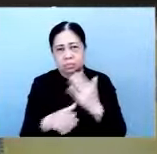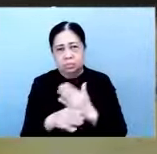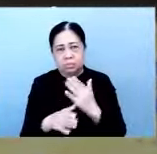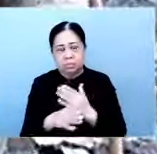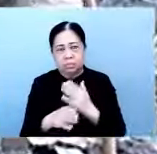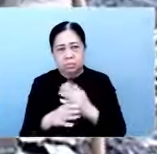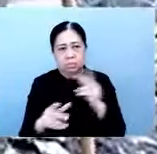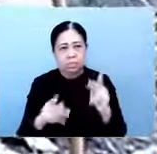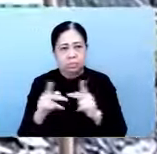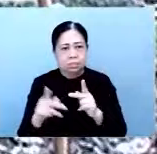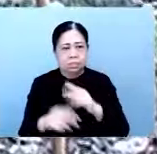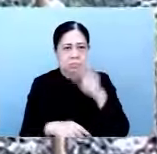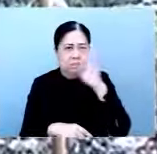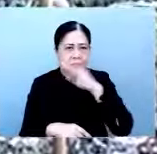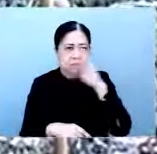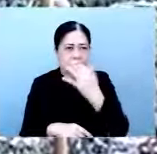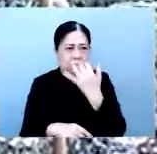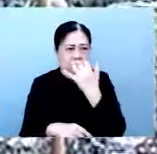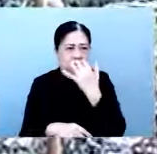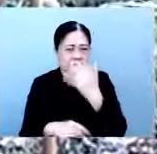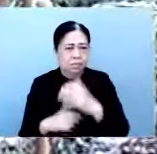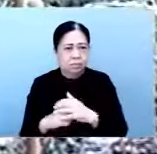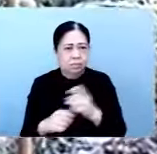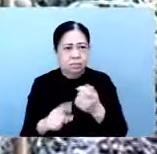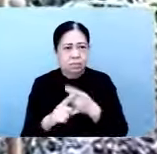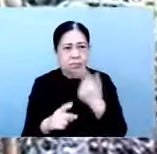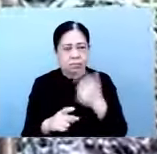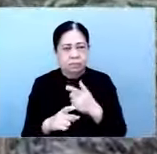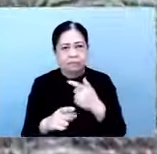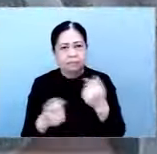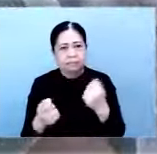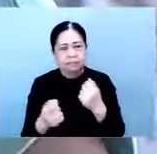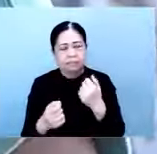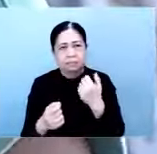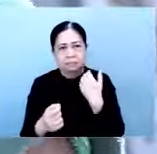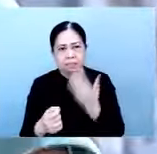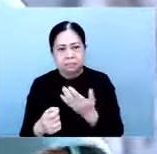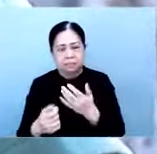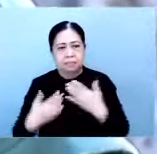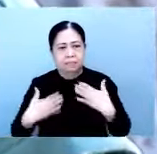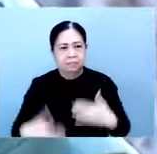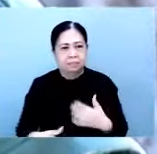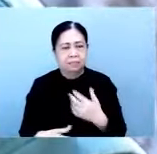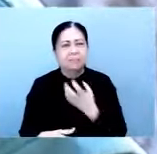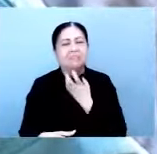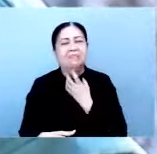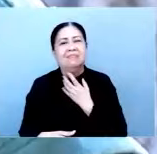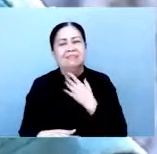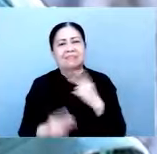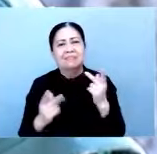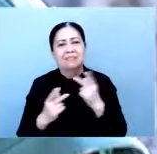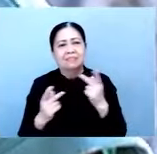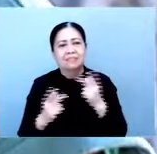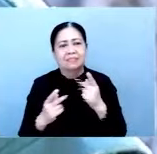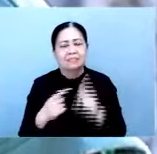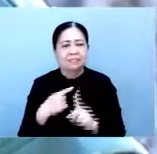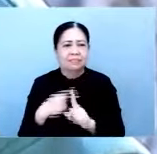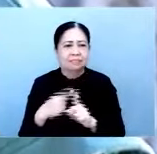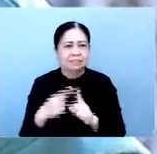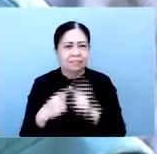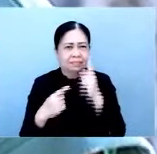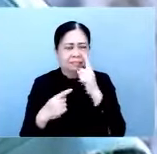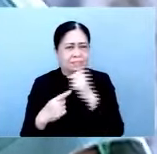mga residente ang masangsang na amoy mula sa mga pinoprosesong labi. Sakit sa lalamunan, tapos sakit sa